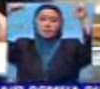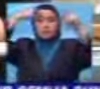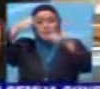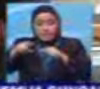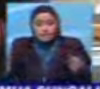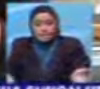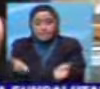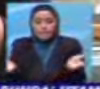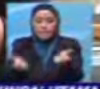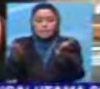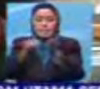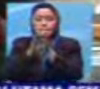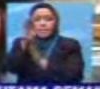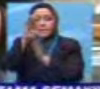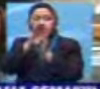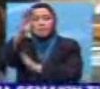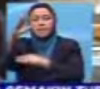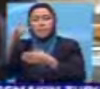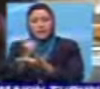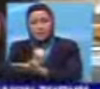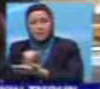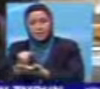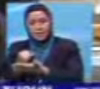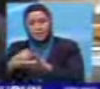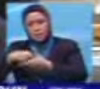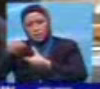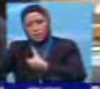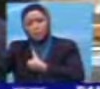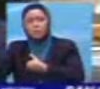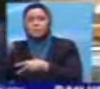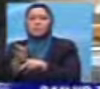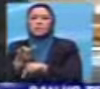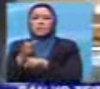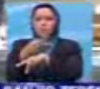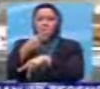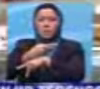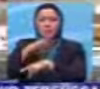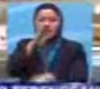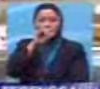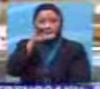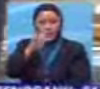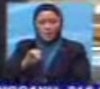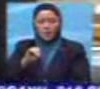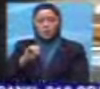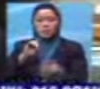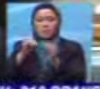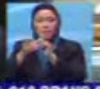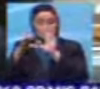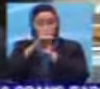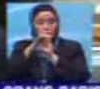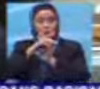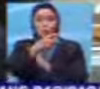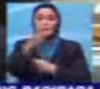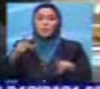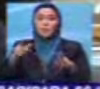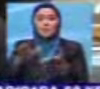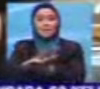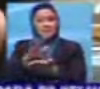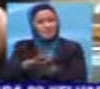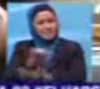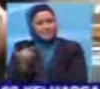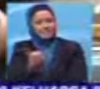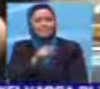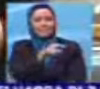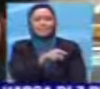menggalakkan pembangunan industri pengeluaran produk biodegradasi seperti kotak kertas ini. Zara Zamri